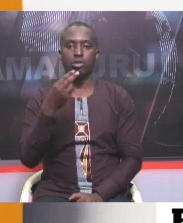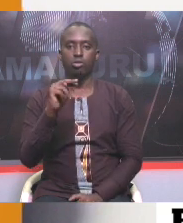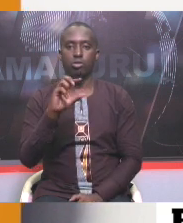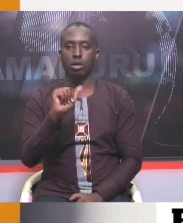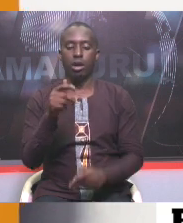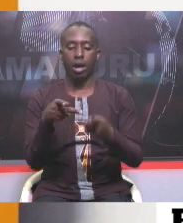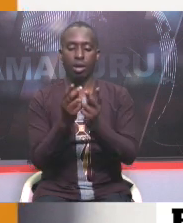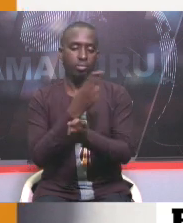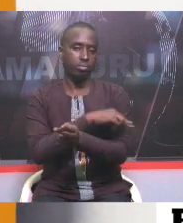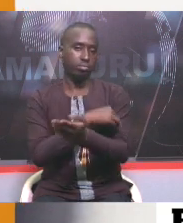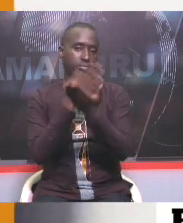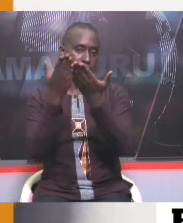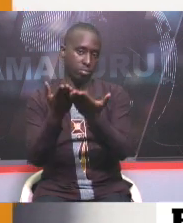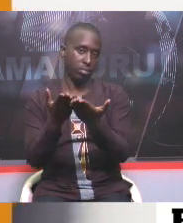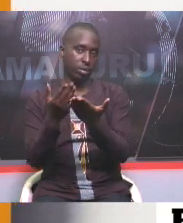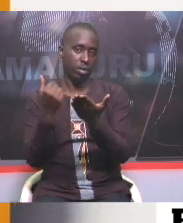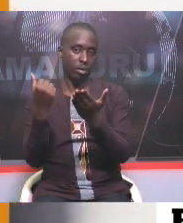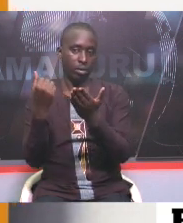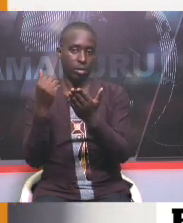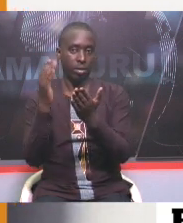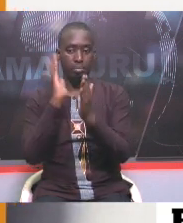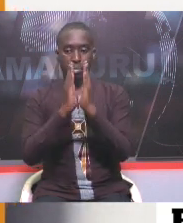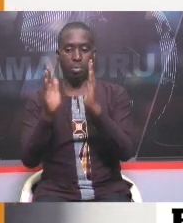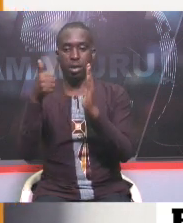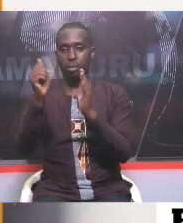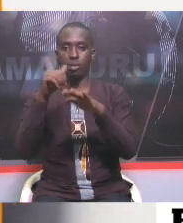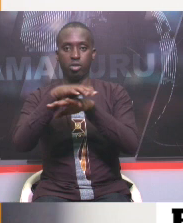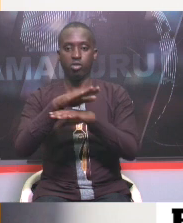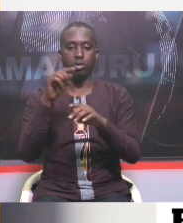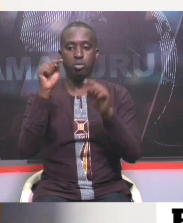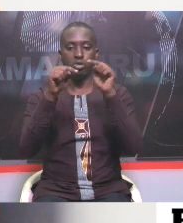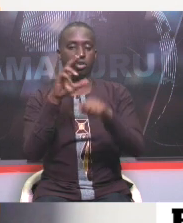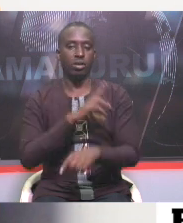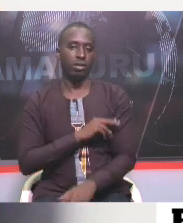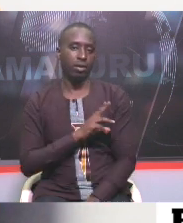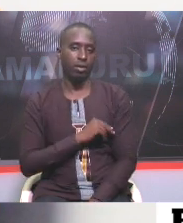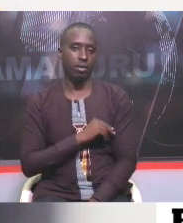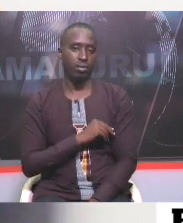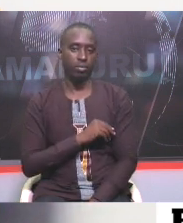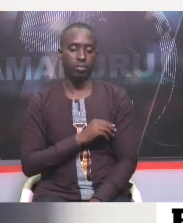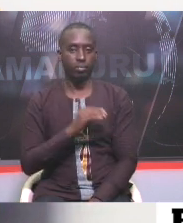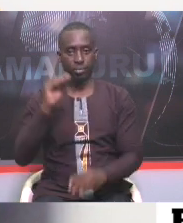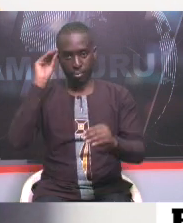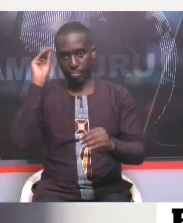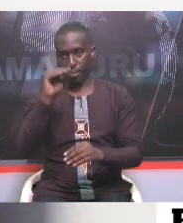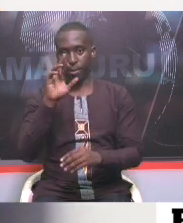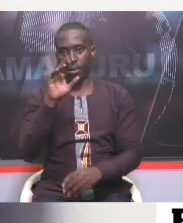ibitaro biherereye. Dosiye yabo ikaba yoherejwe mu bushinjacyaha. Ubutumwa